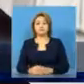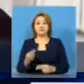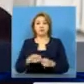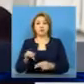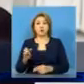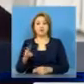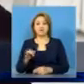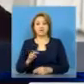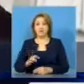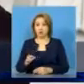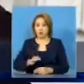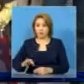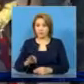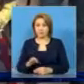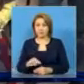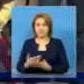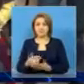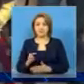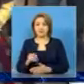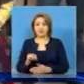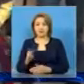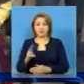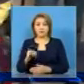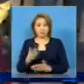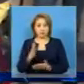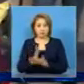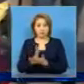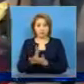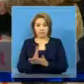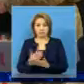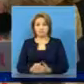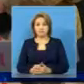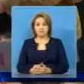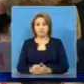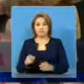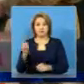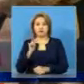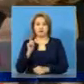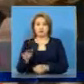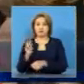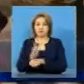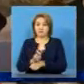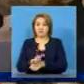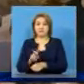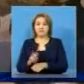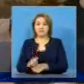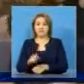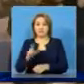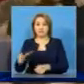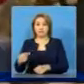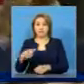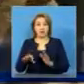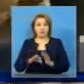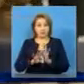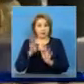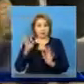Мұғалжар ауданында Саға менен Жағабұлақ, ол жерде кәдімгідей вақтыға келген адамдар дауыс беріп жатыр. Сосын